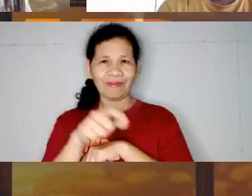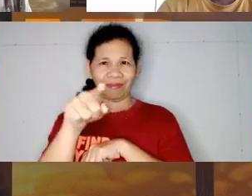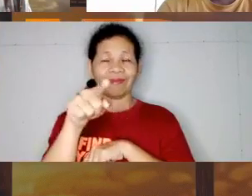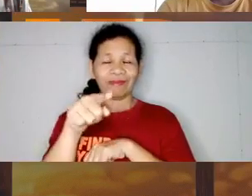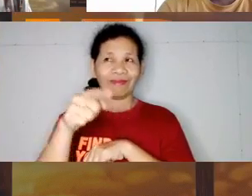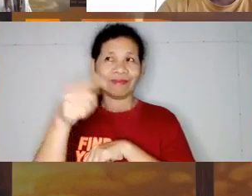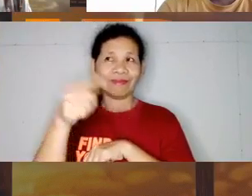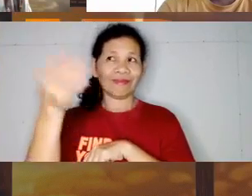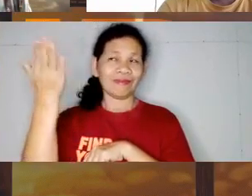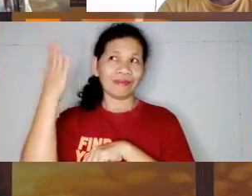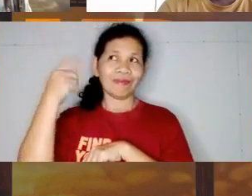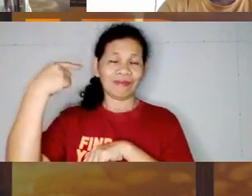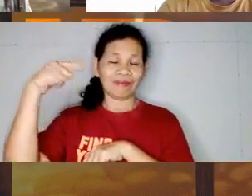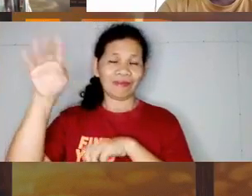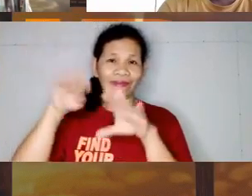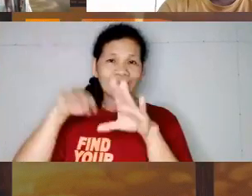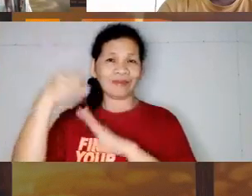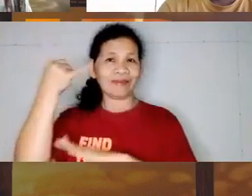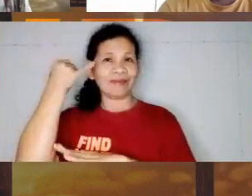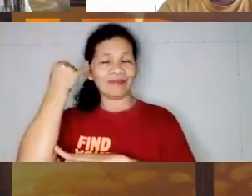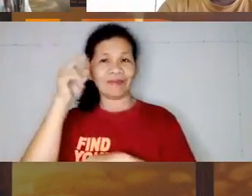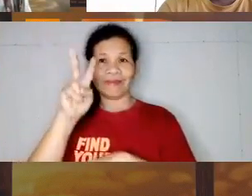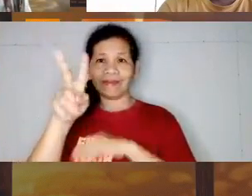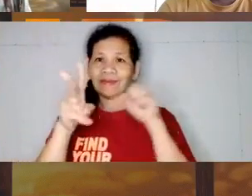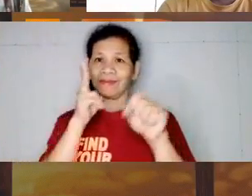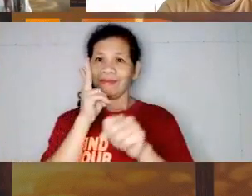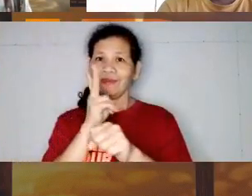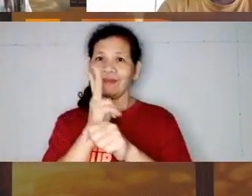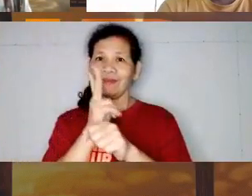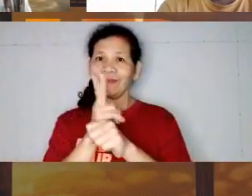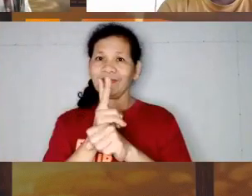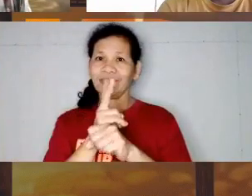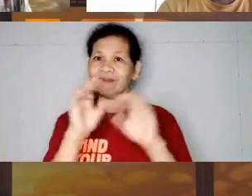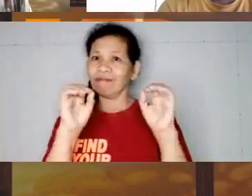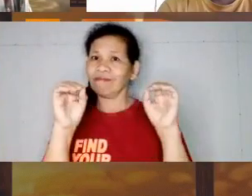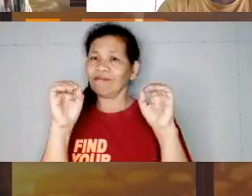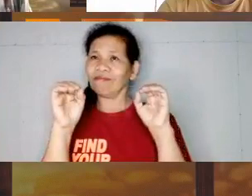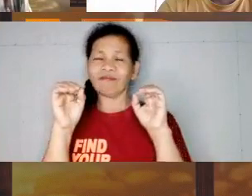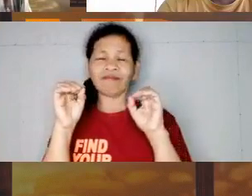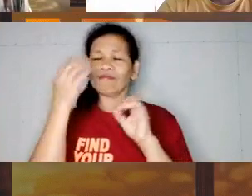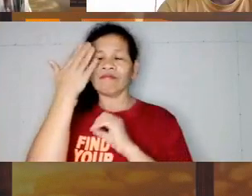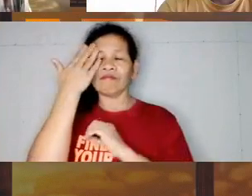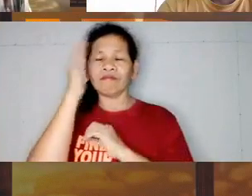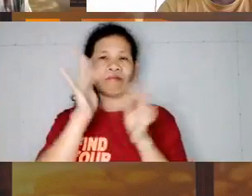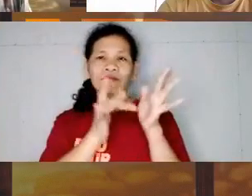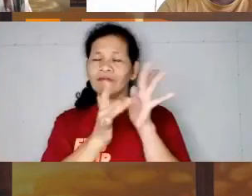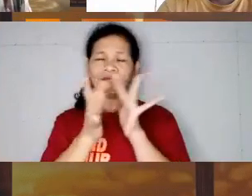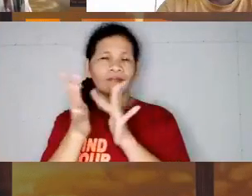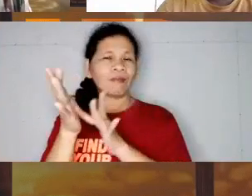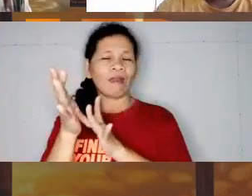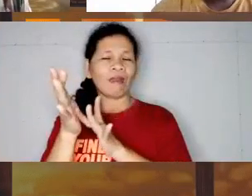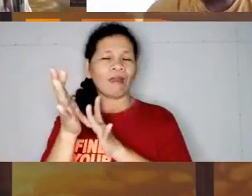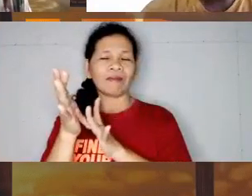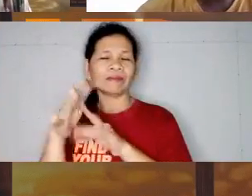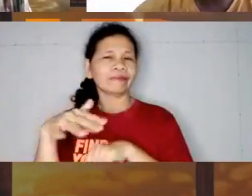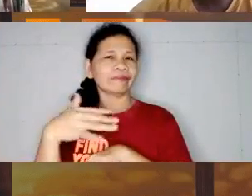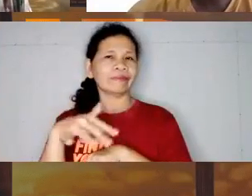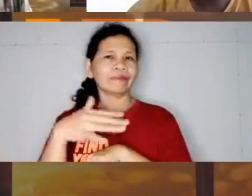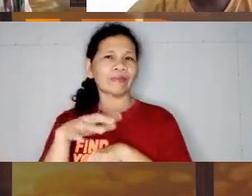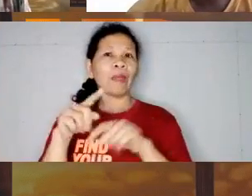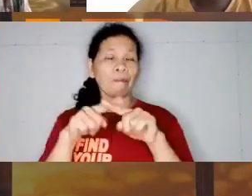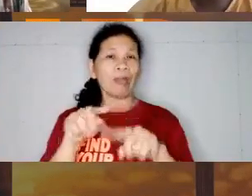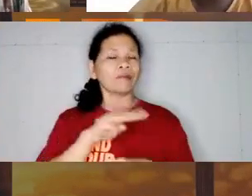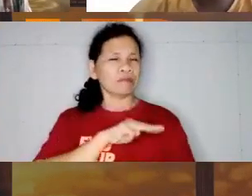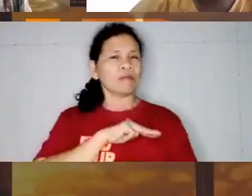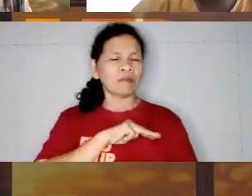for 2 years. Pero nakita ko, wala silang kinikilalang Kristo. Pero napakatindi ang kanilang moral, ang